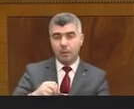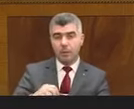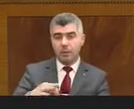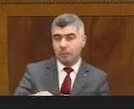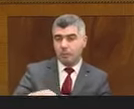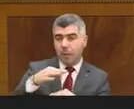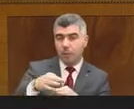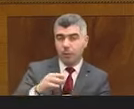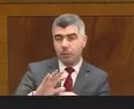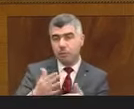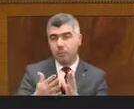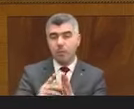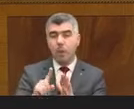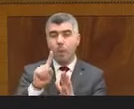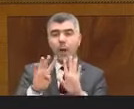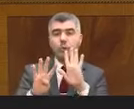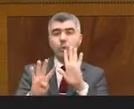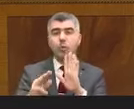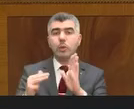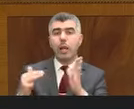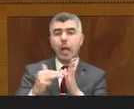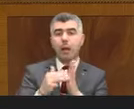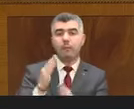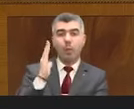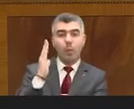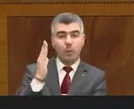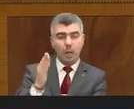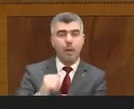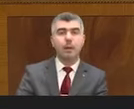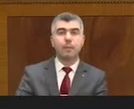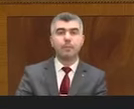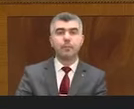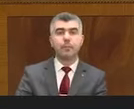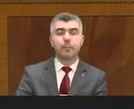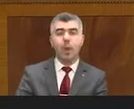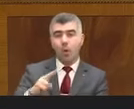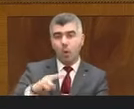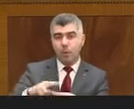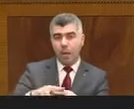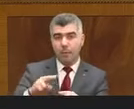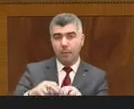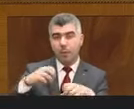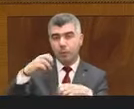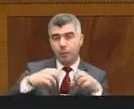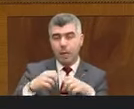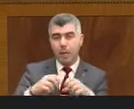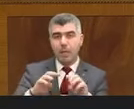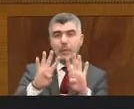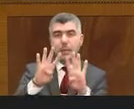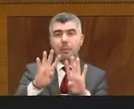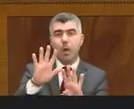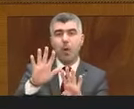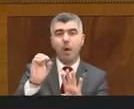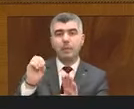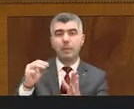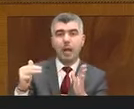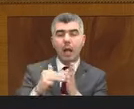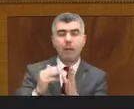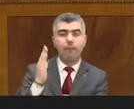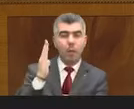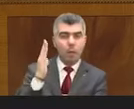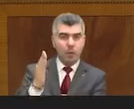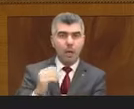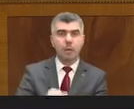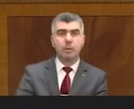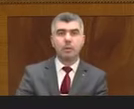اللي تزرعات هي 91 ألف هكتار، والخضروات الشتويه 58 ألف هكتار. وهذا